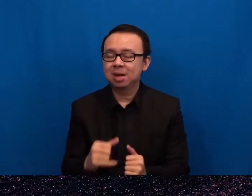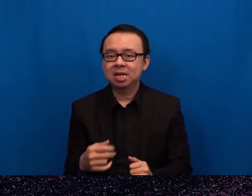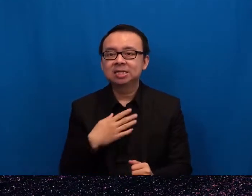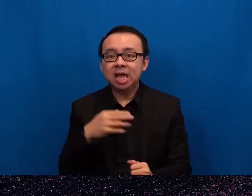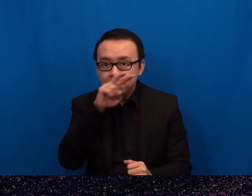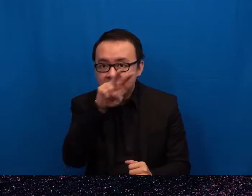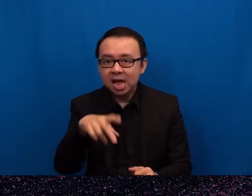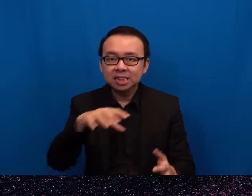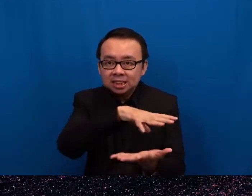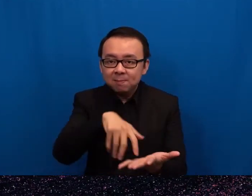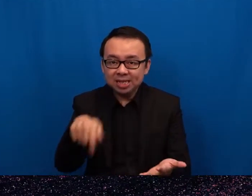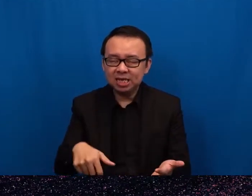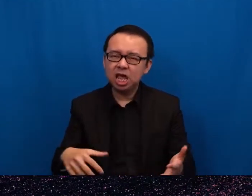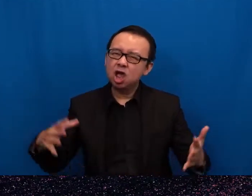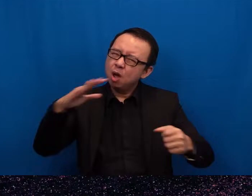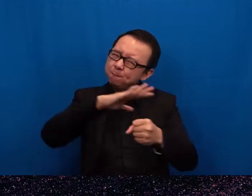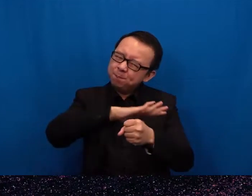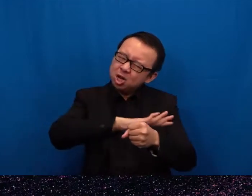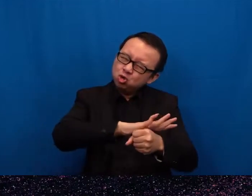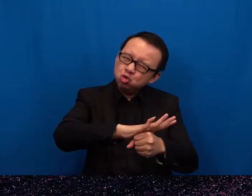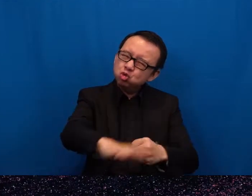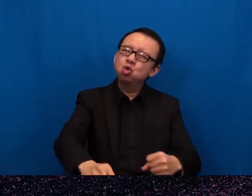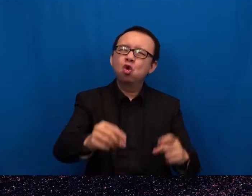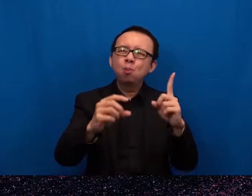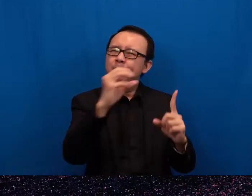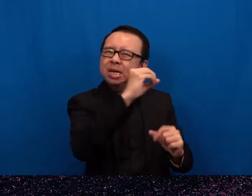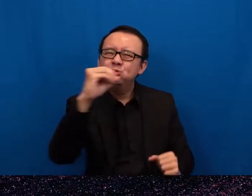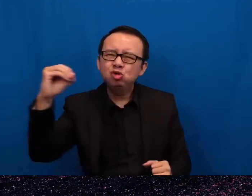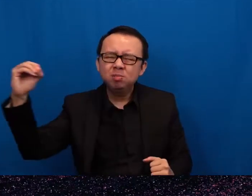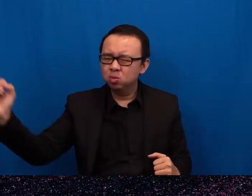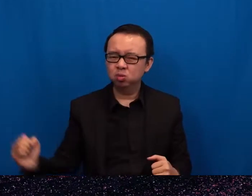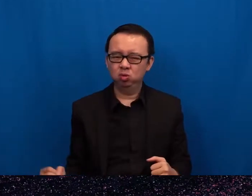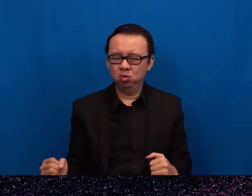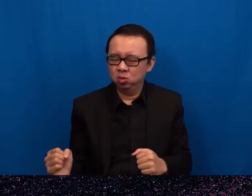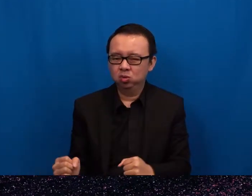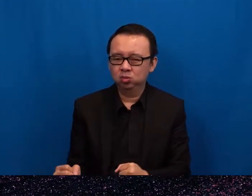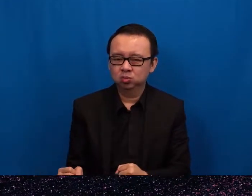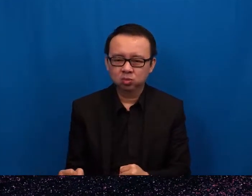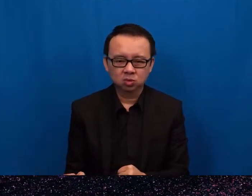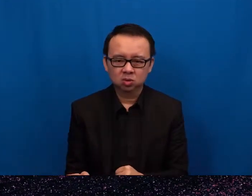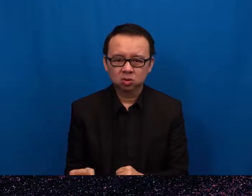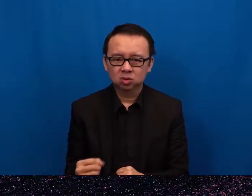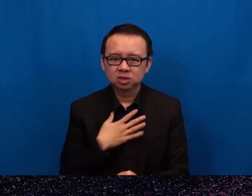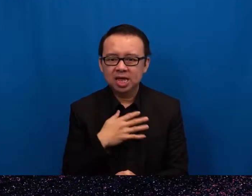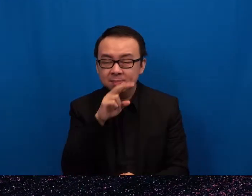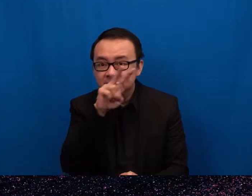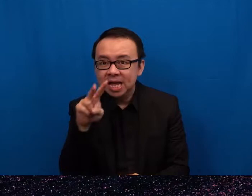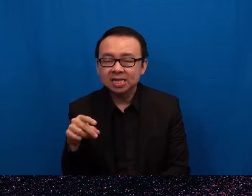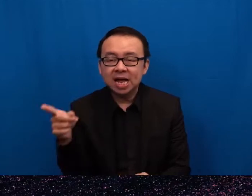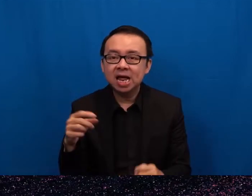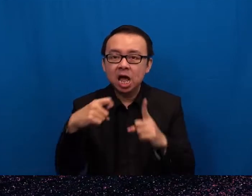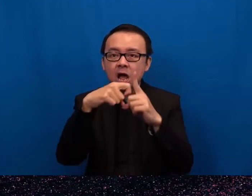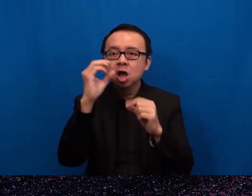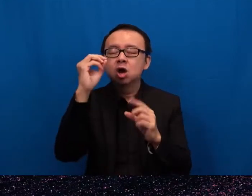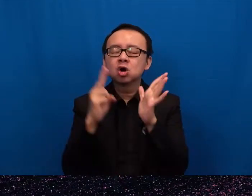Beribu-ribu. Sampai belakang-belakang itu dalam mimpi saya jelas sekali. Waktu itu ada semacam konser PAW, Praise and Worship. Kita semua